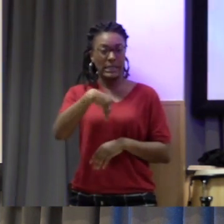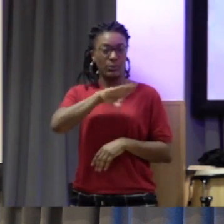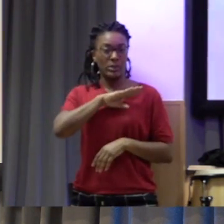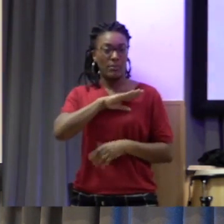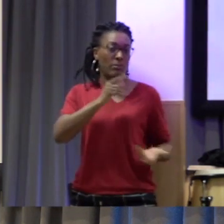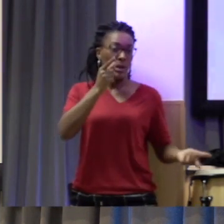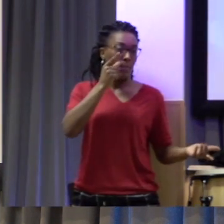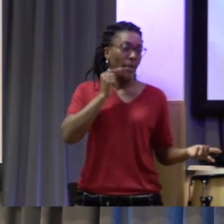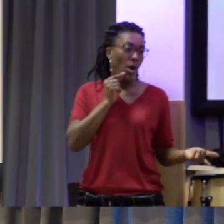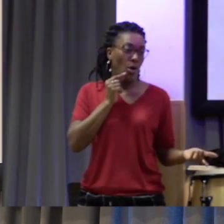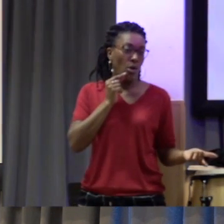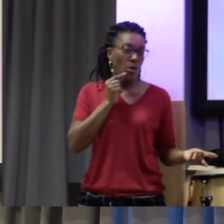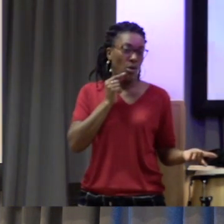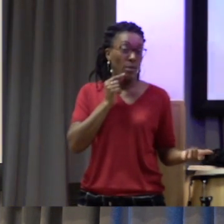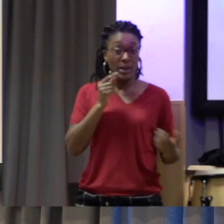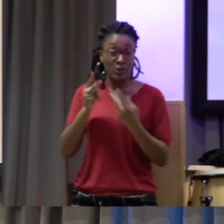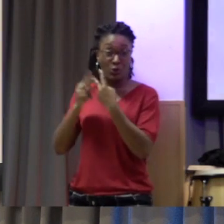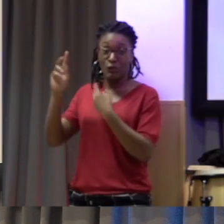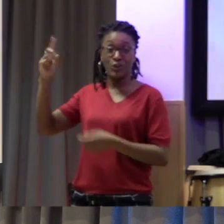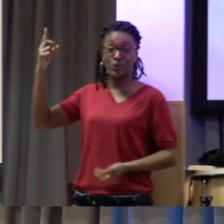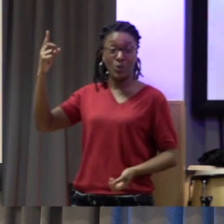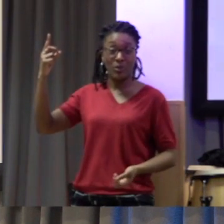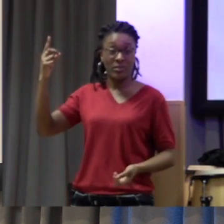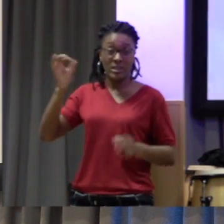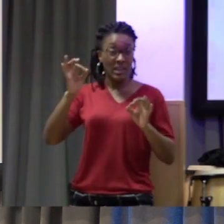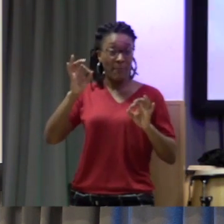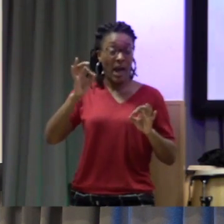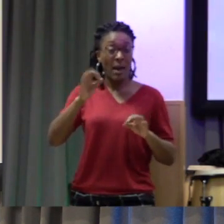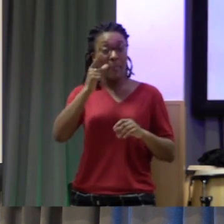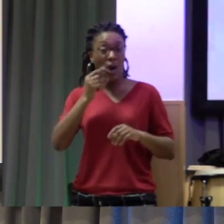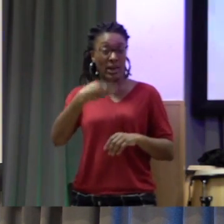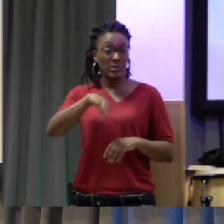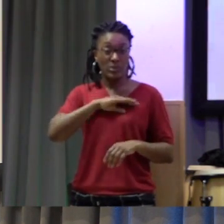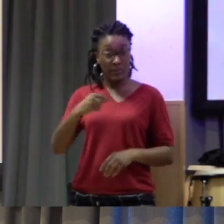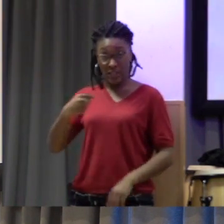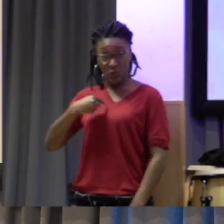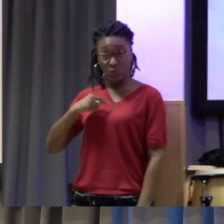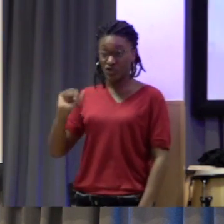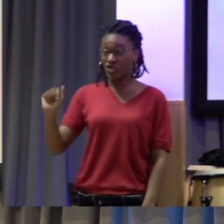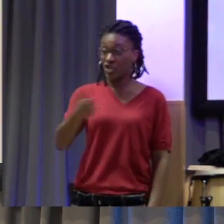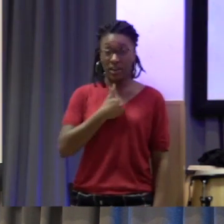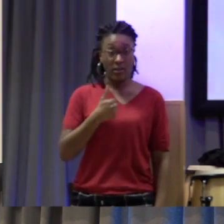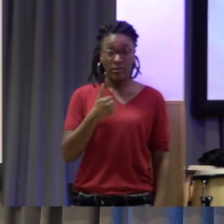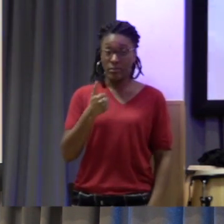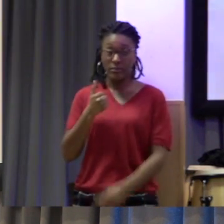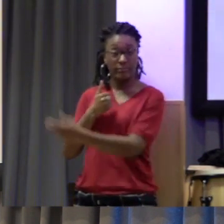l'enfant. Mais devant Dieu, ça sera chacun qui va répondre pour